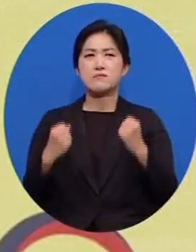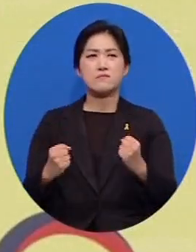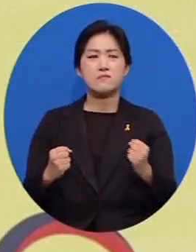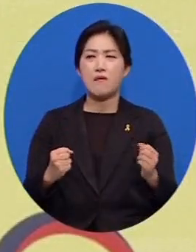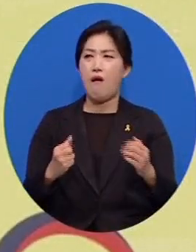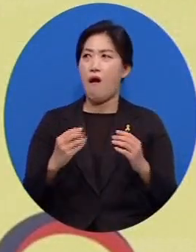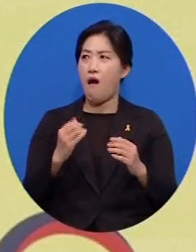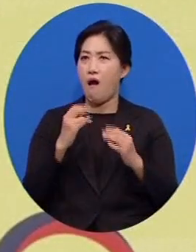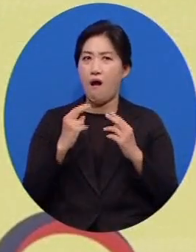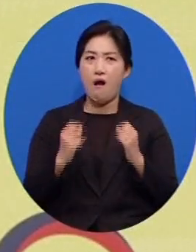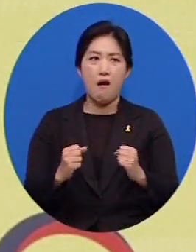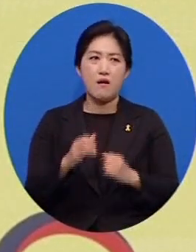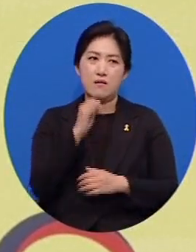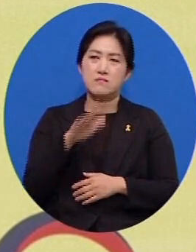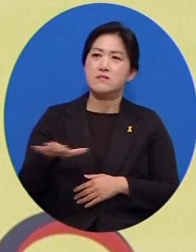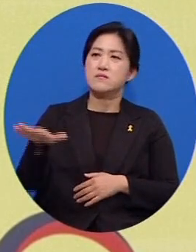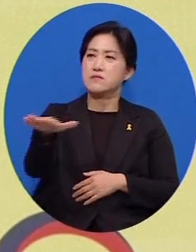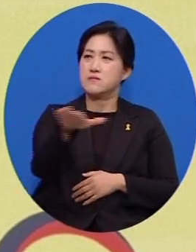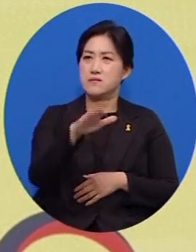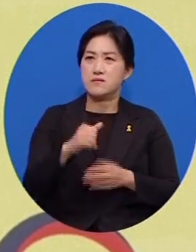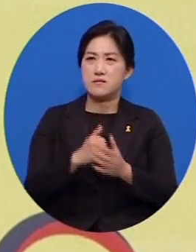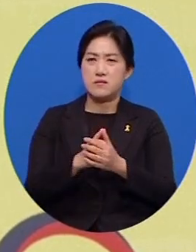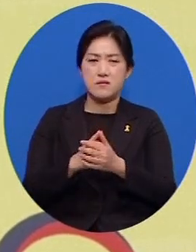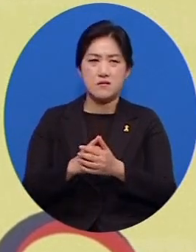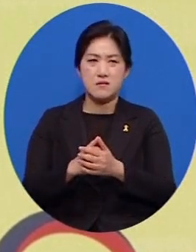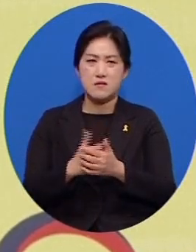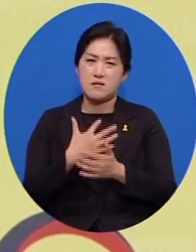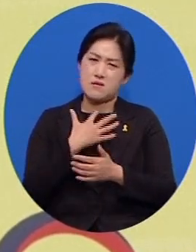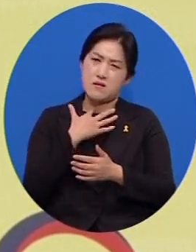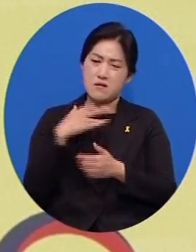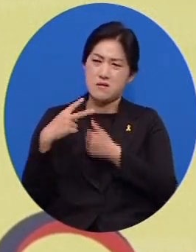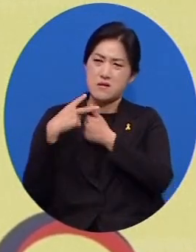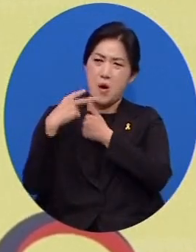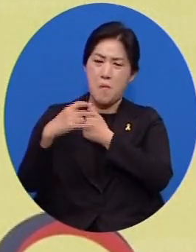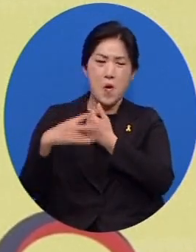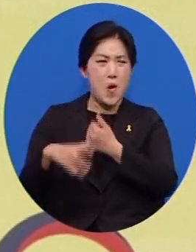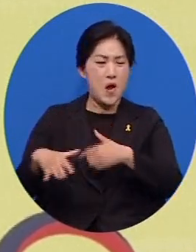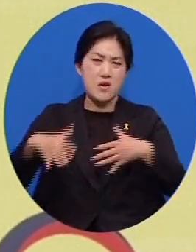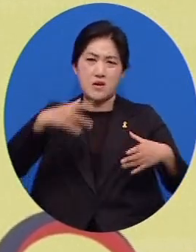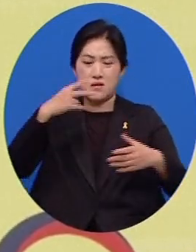있습니다. 이들 증오와 혐오의 비수 같은 발언은